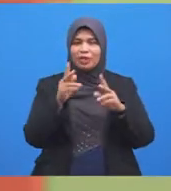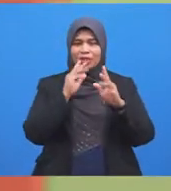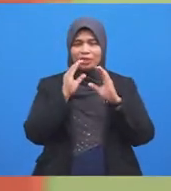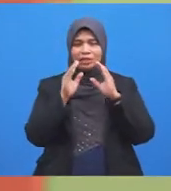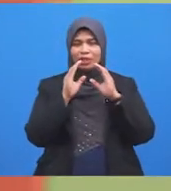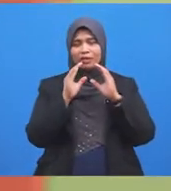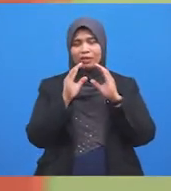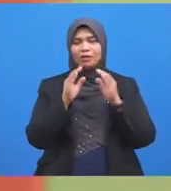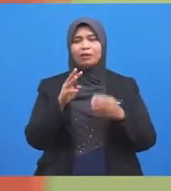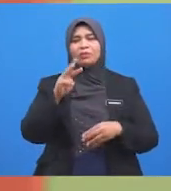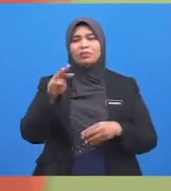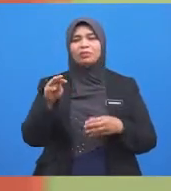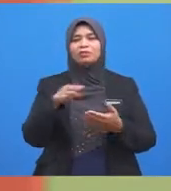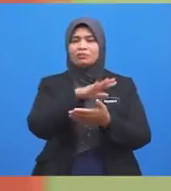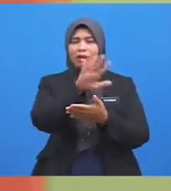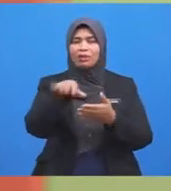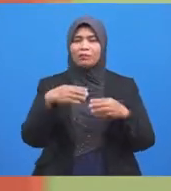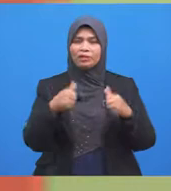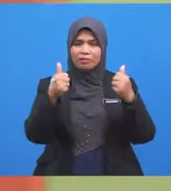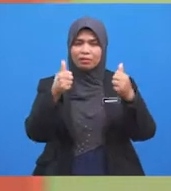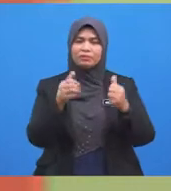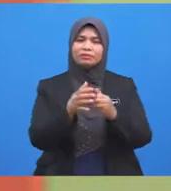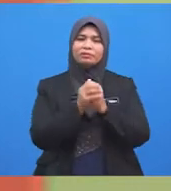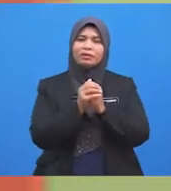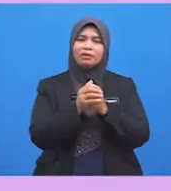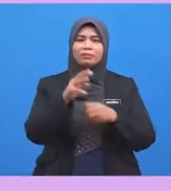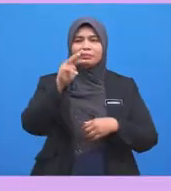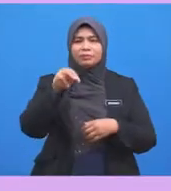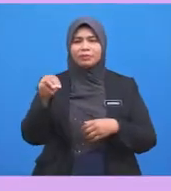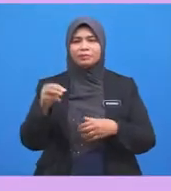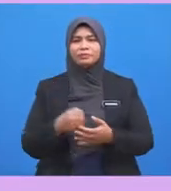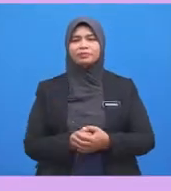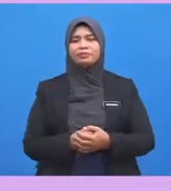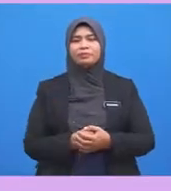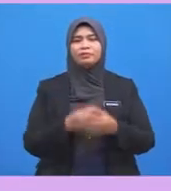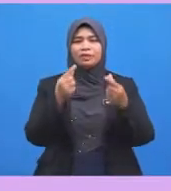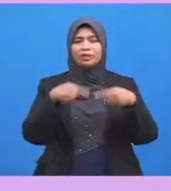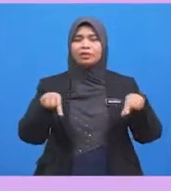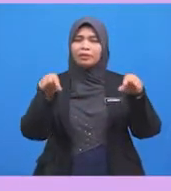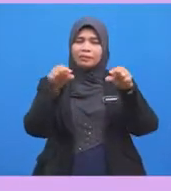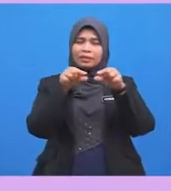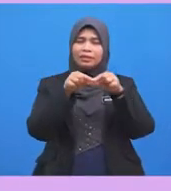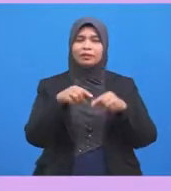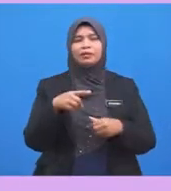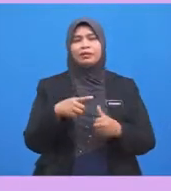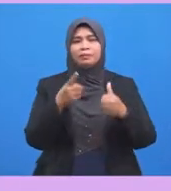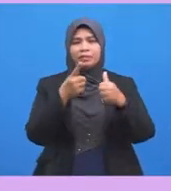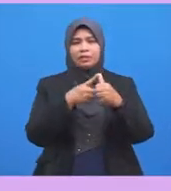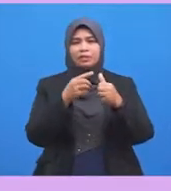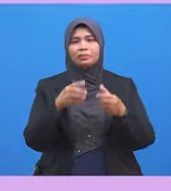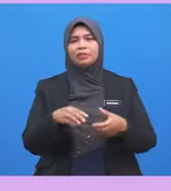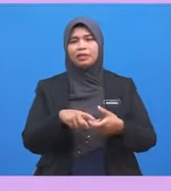saya semuanya hebat. Syabas, murid-murid. Kepentingan pertama,